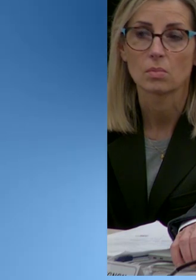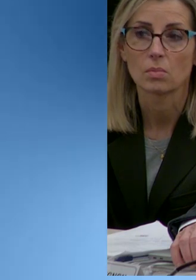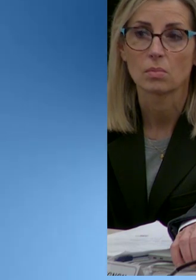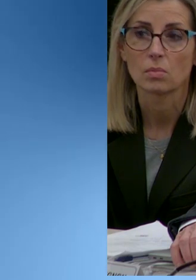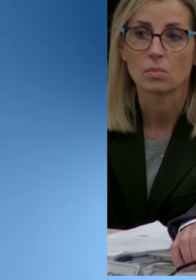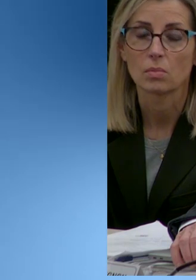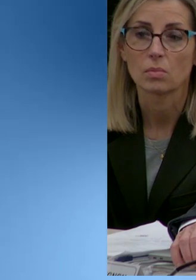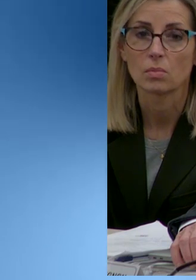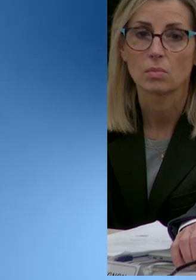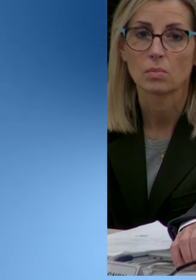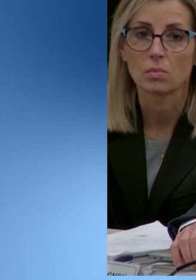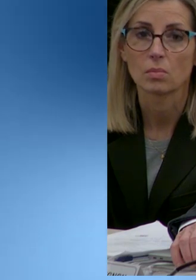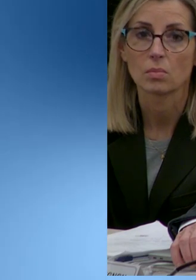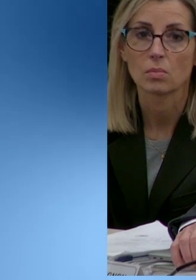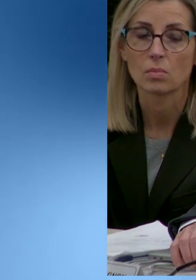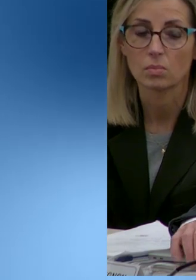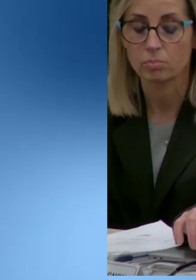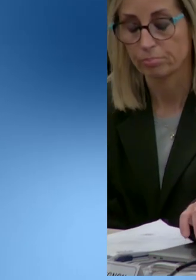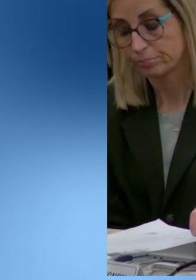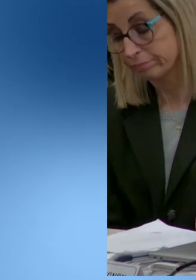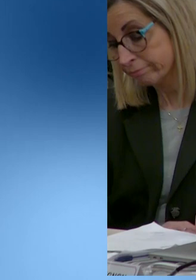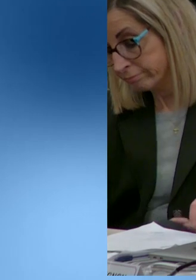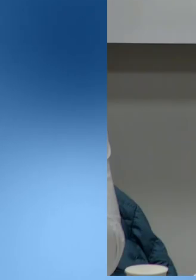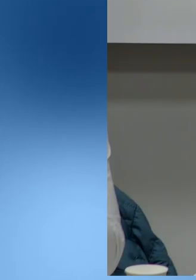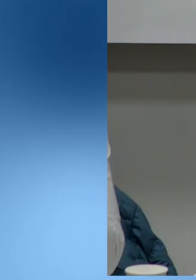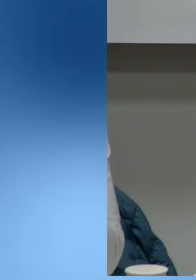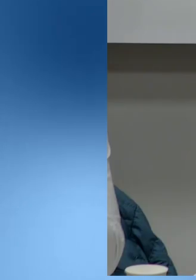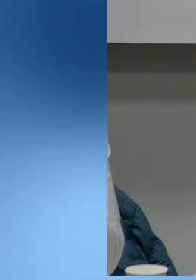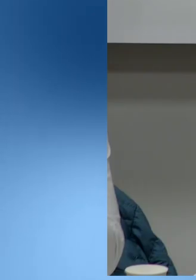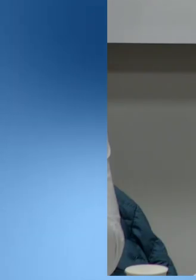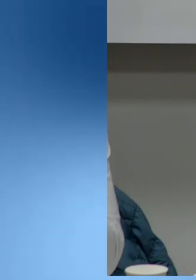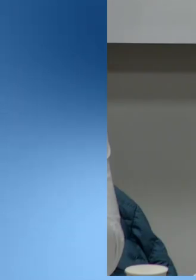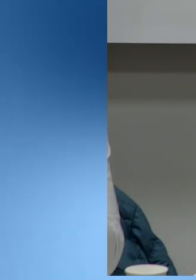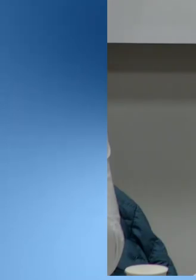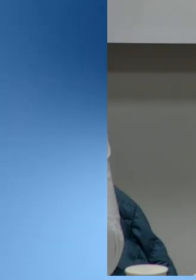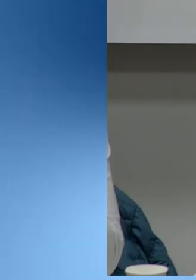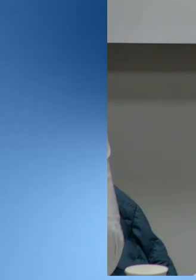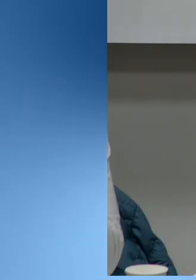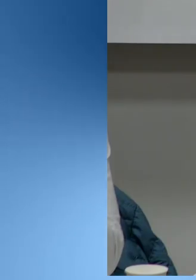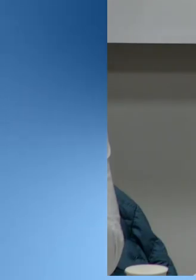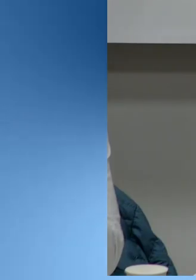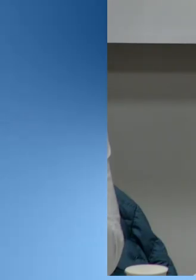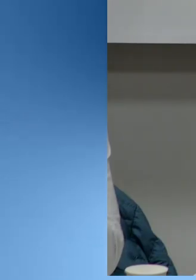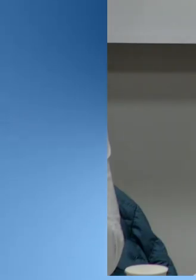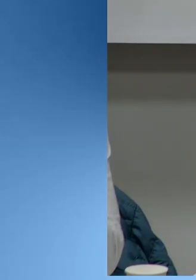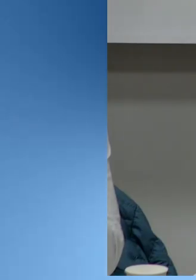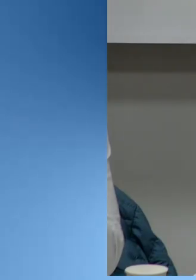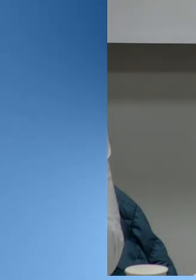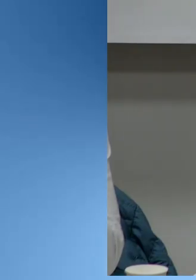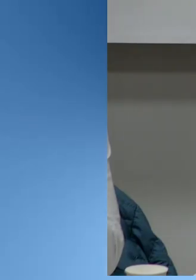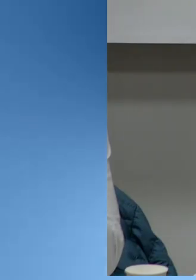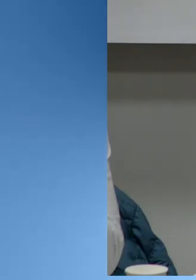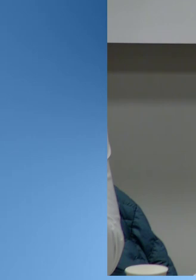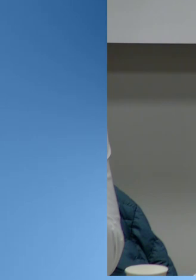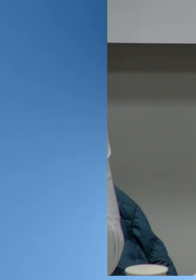à à cautionner la façon dont vous agissez merci euh je tiens à dire que il a été proposé à ce monsieur on entend